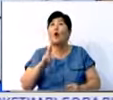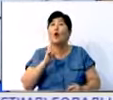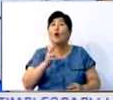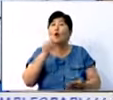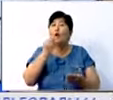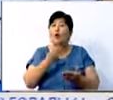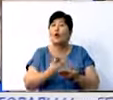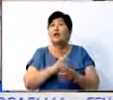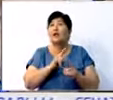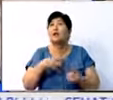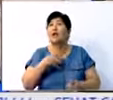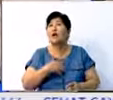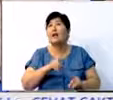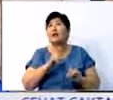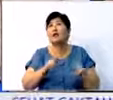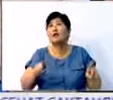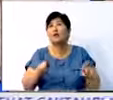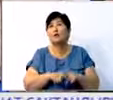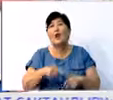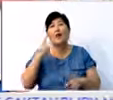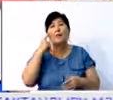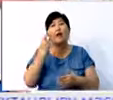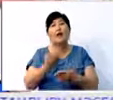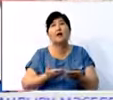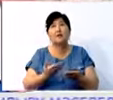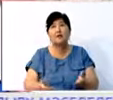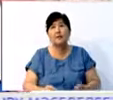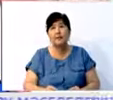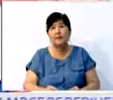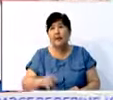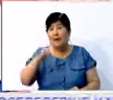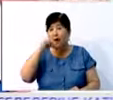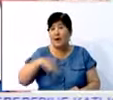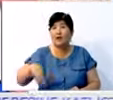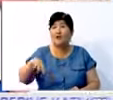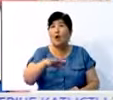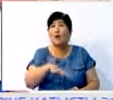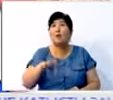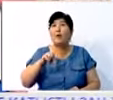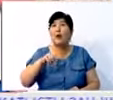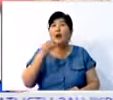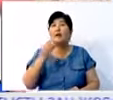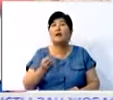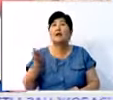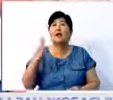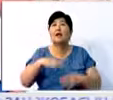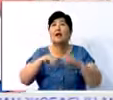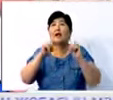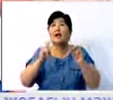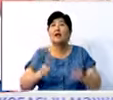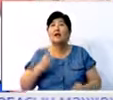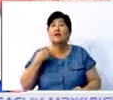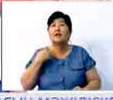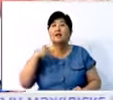құнды дүниелерінің мән маңызы ерекшелігі туралы пікір білдірді. Қазақ бейнелі өнерінің алғашқы кәсіби сілемдері осы біздің